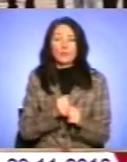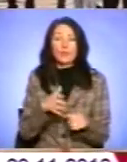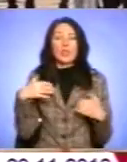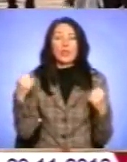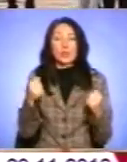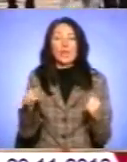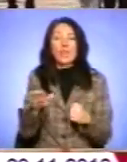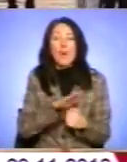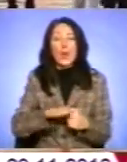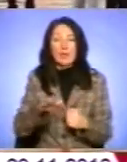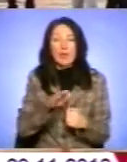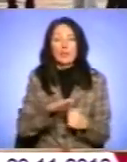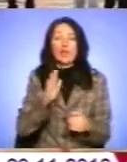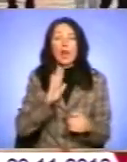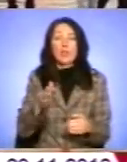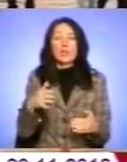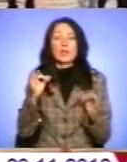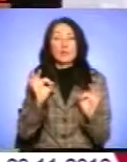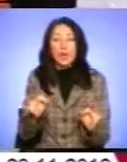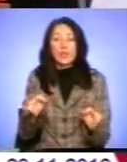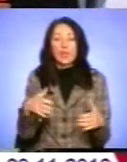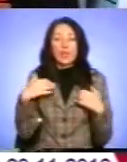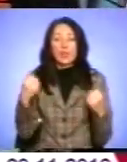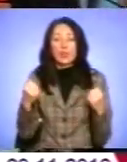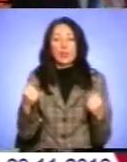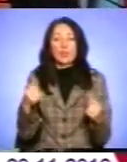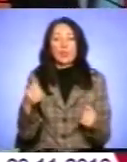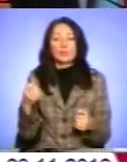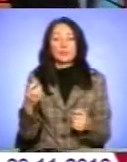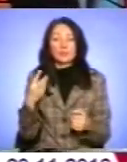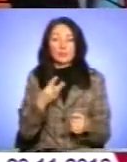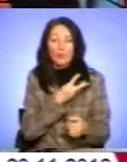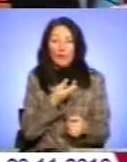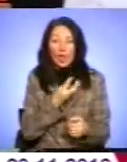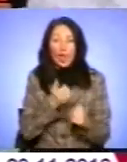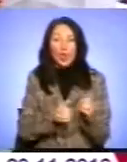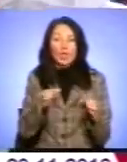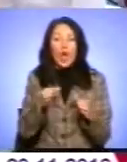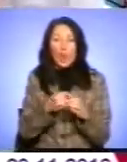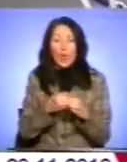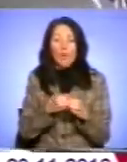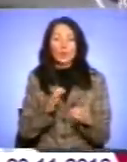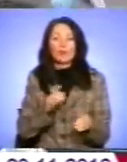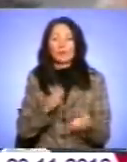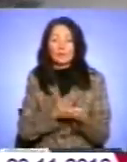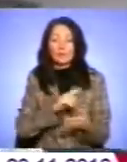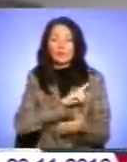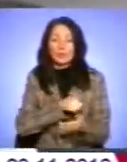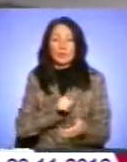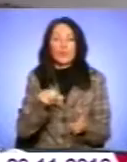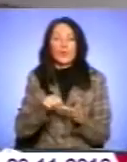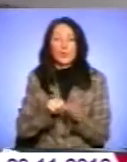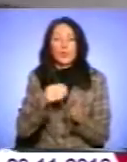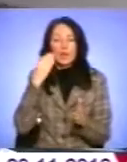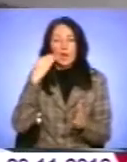спортивних майданчиках вирували справжні спортивні пристрасті. Кожна команда доклала максимальних зусиль, щоб виступити